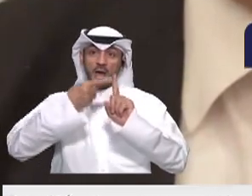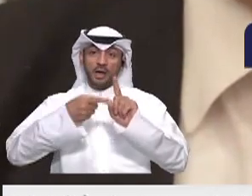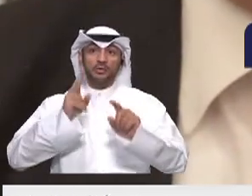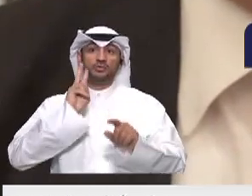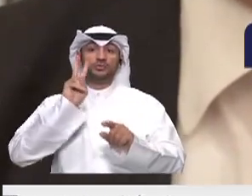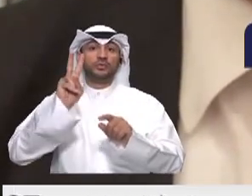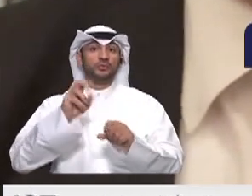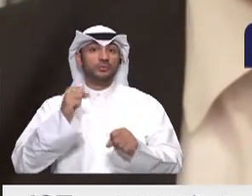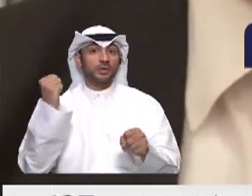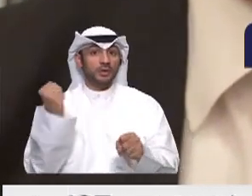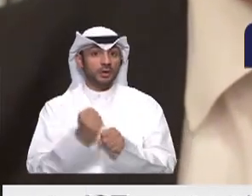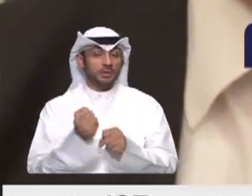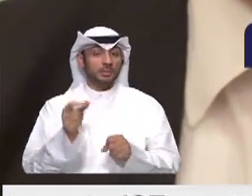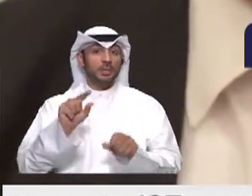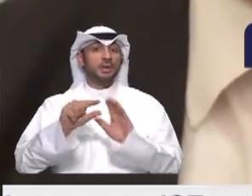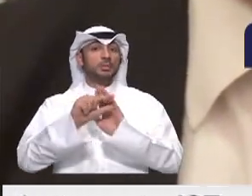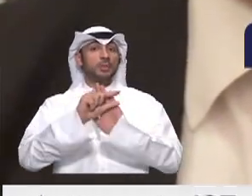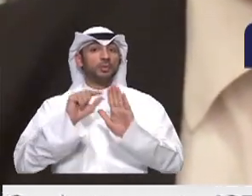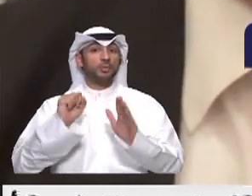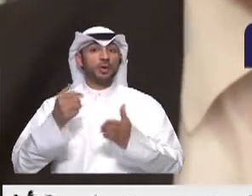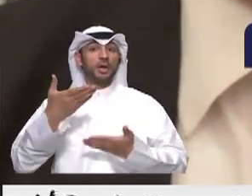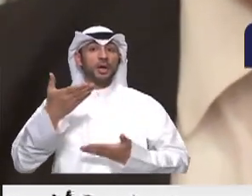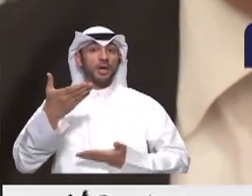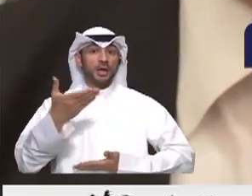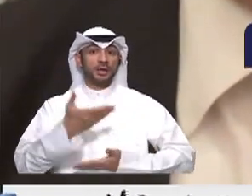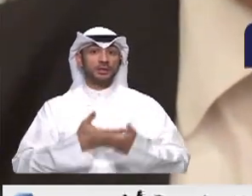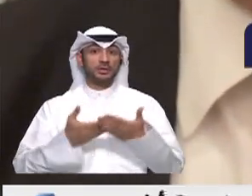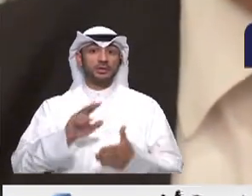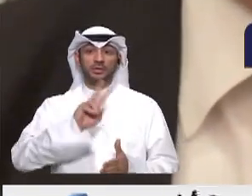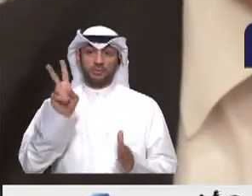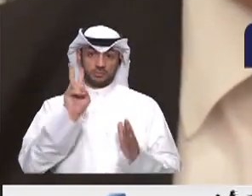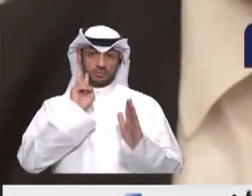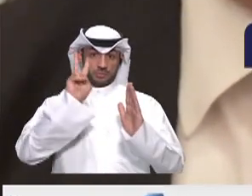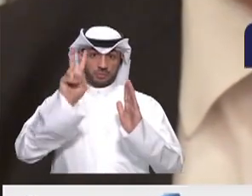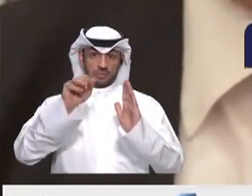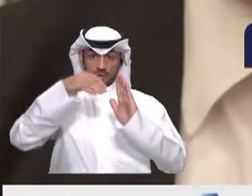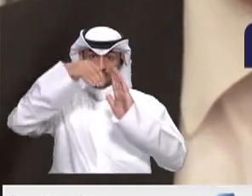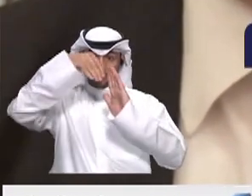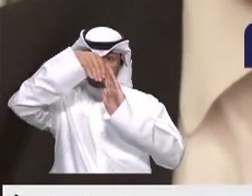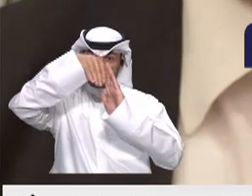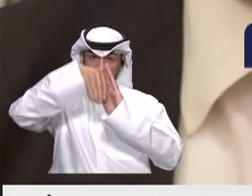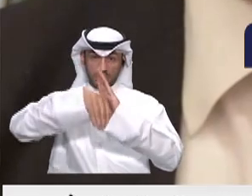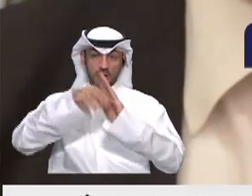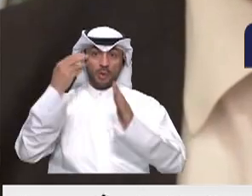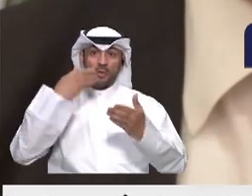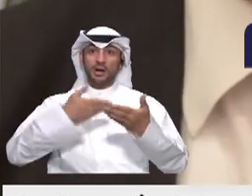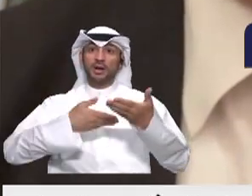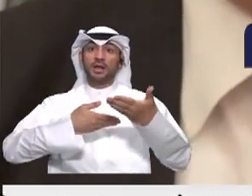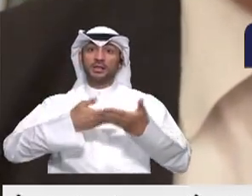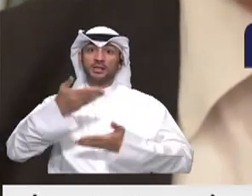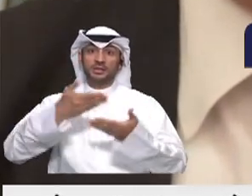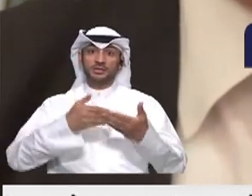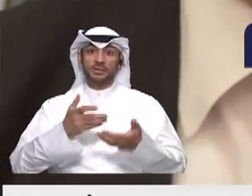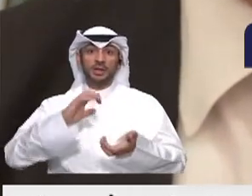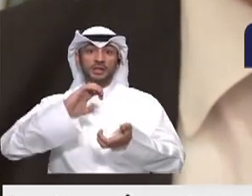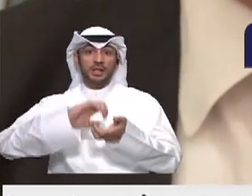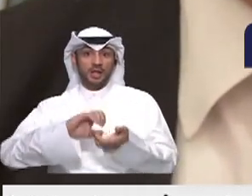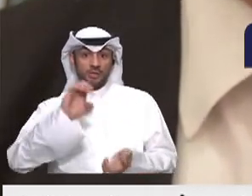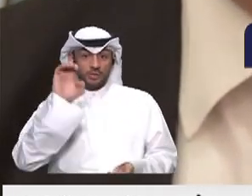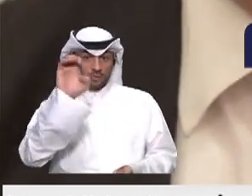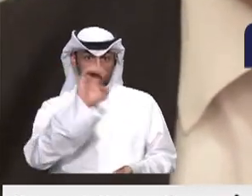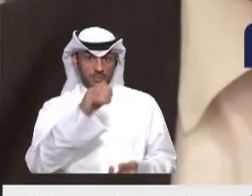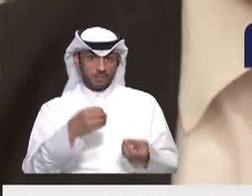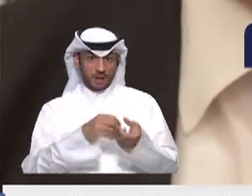من الناحية الاقتصادية، وهي انخفاض معدل المبادلات التجارية بين دول الاتحاد الأوروبي ودول